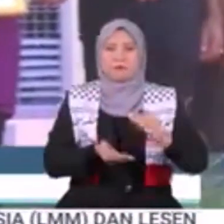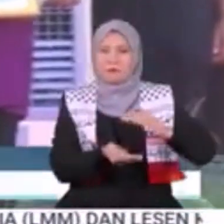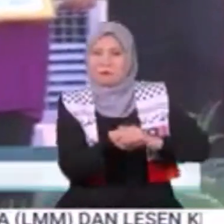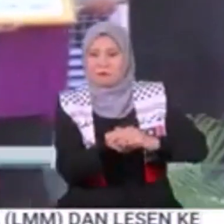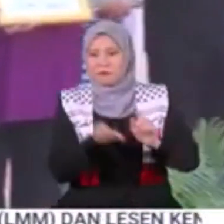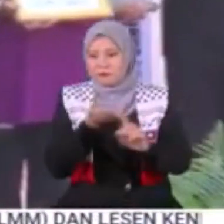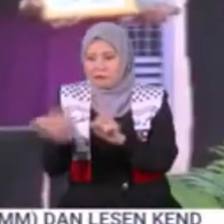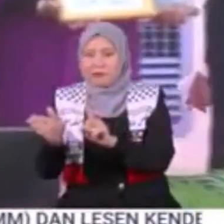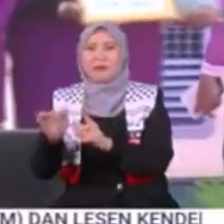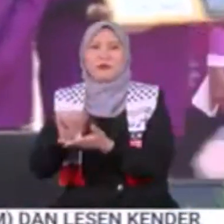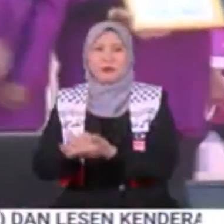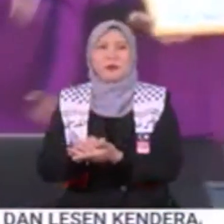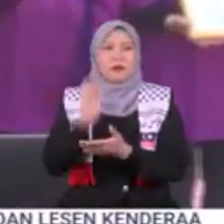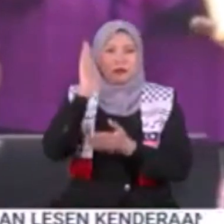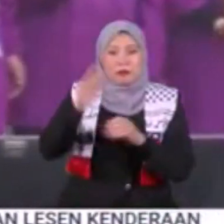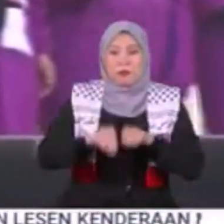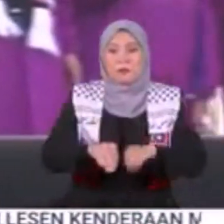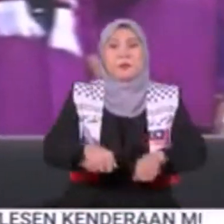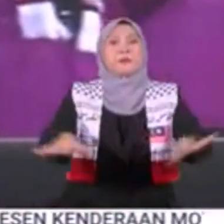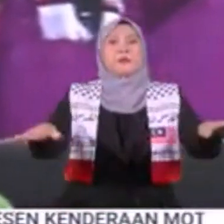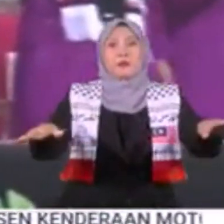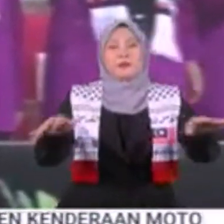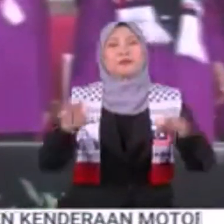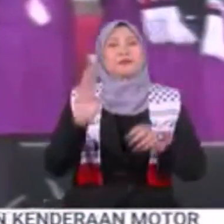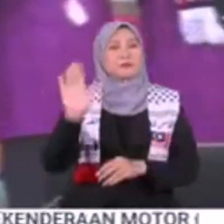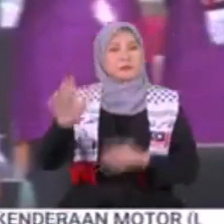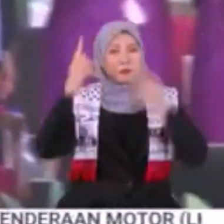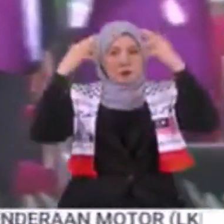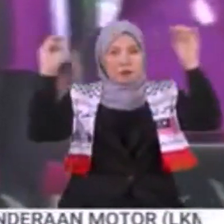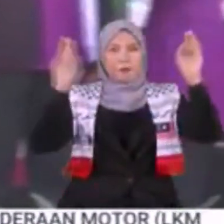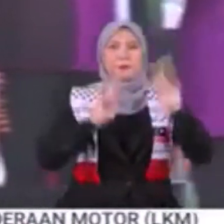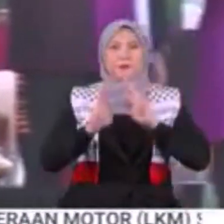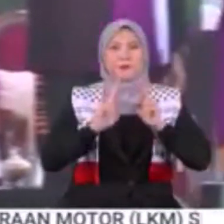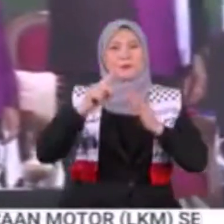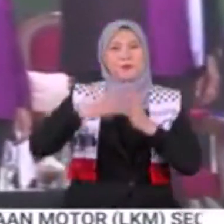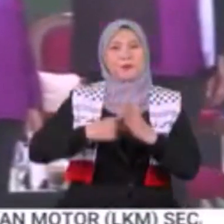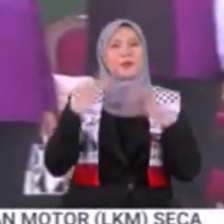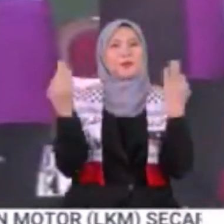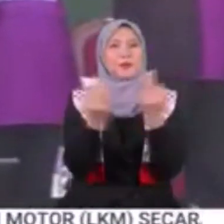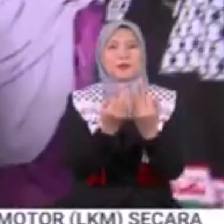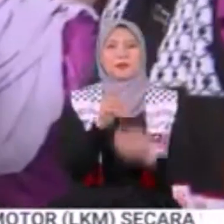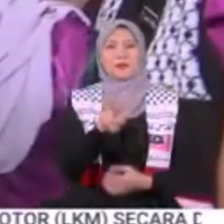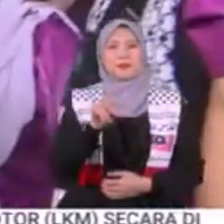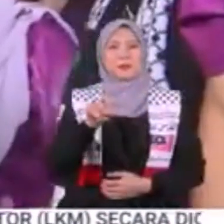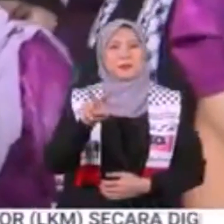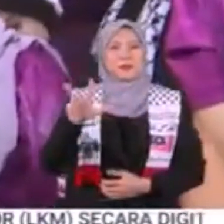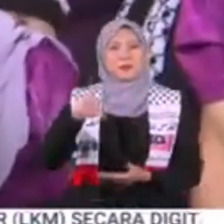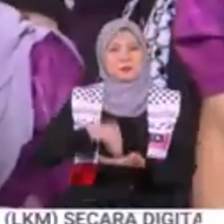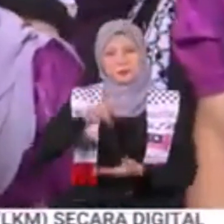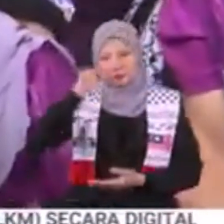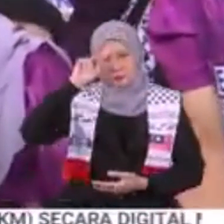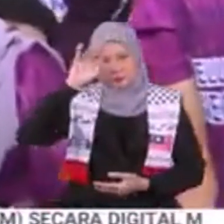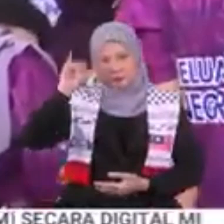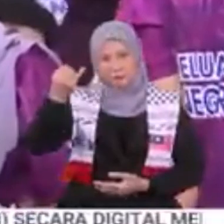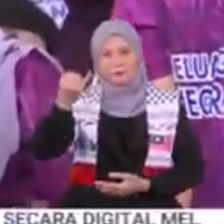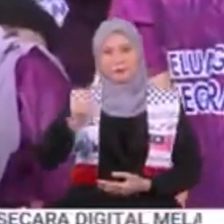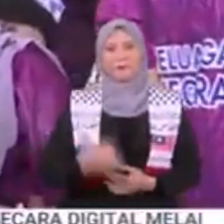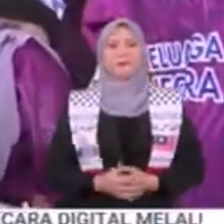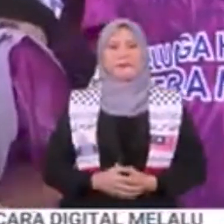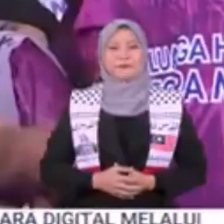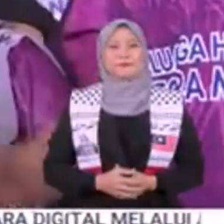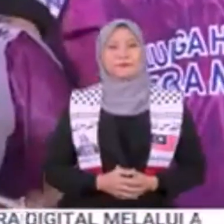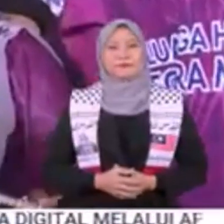rasuah dan penyelewengan akan berleluasa. Perdana Menteri berucap pada sambutan Bulan Keluarga Kebangsaan 2023 di Putrajaya.